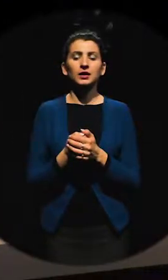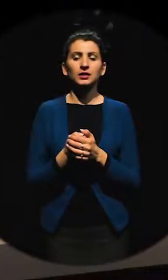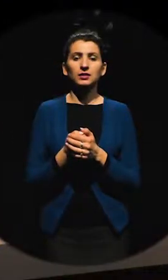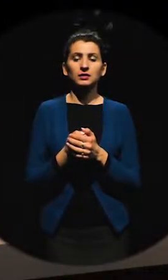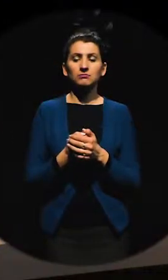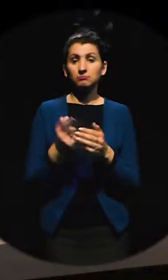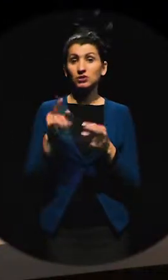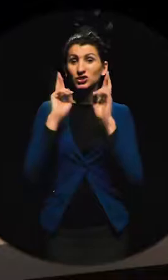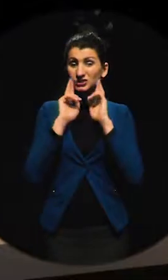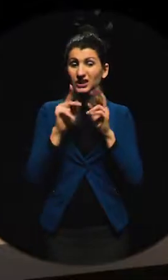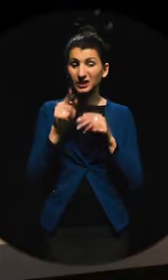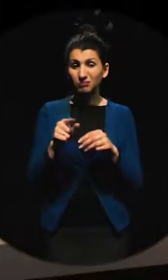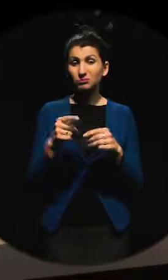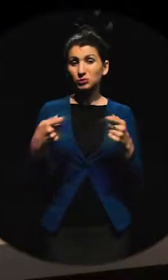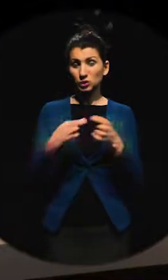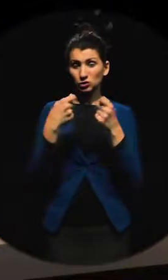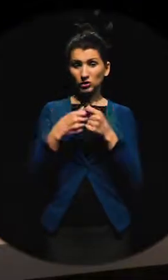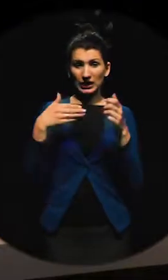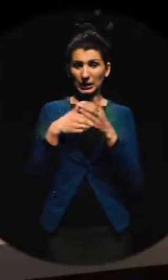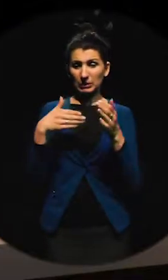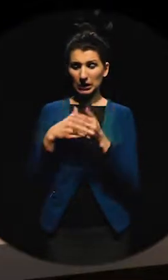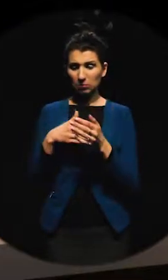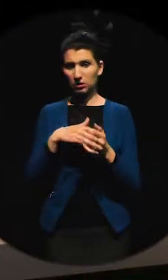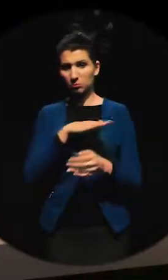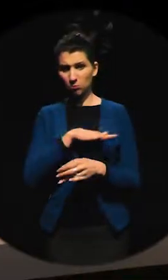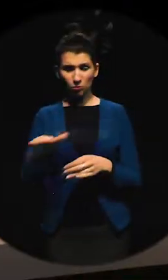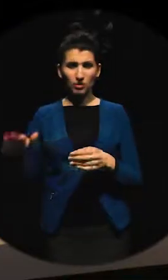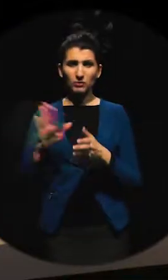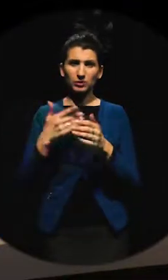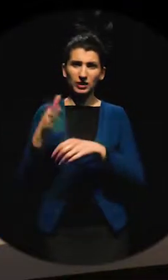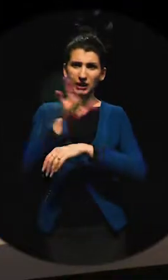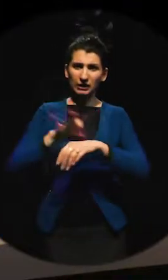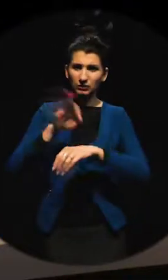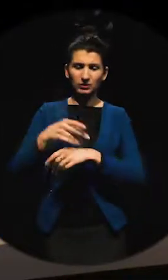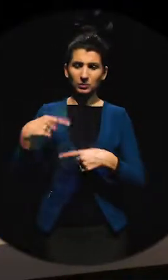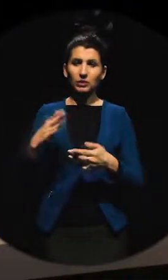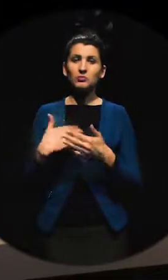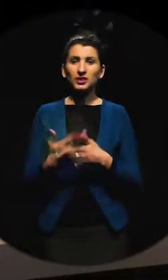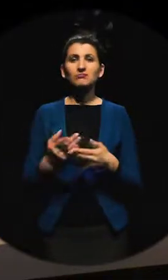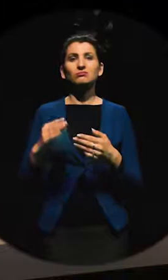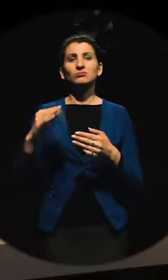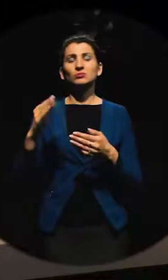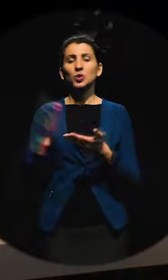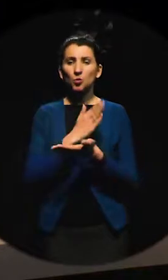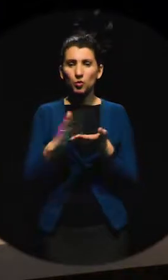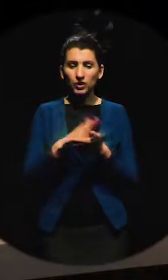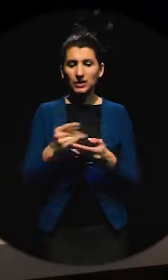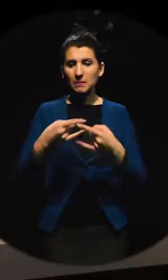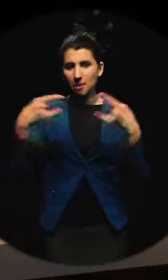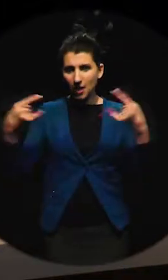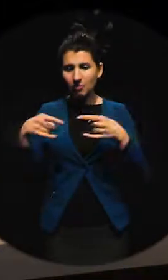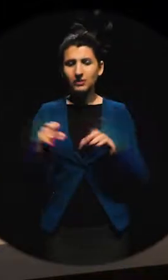rzeczywiście te bariery architektoniczne zostały zlikwidowane, czyli wysokość mebli kuchennych,